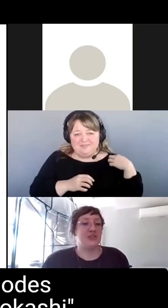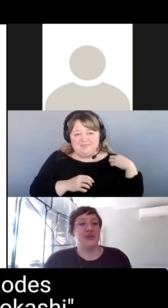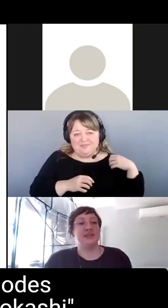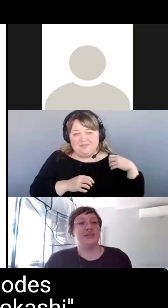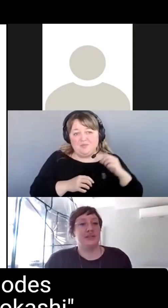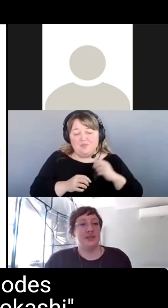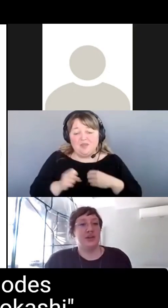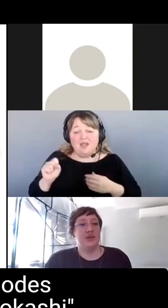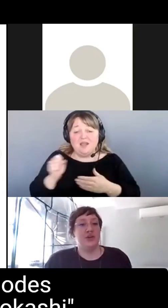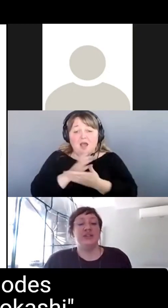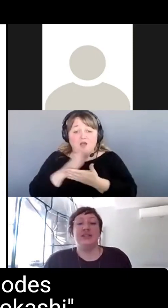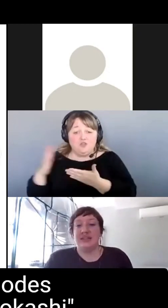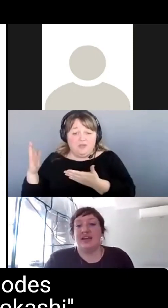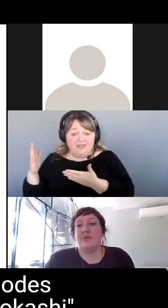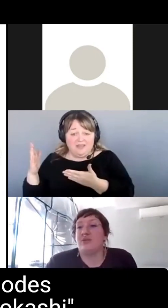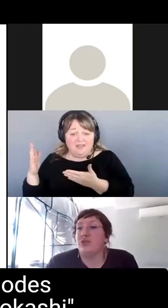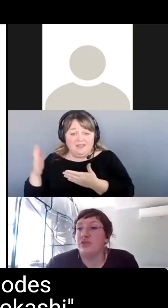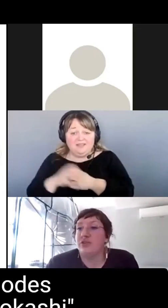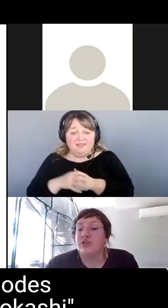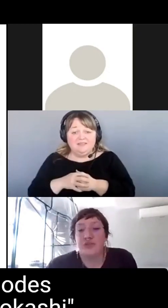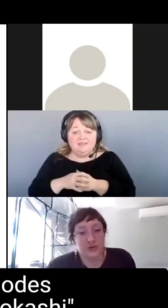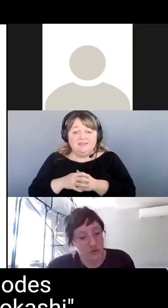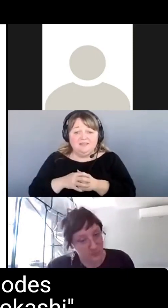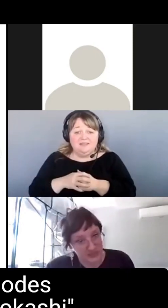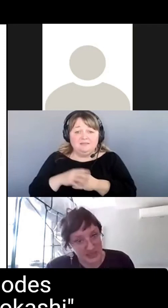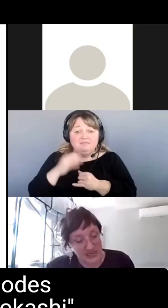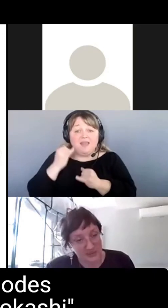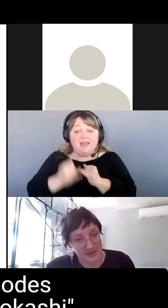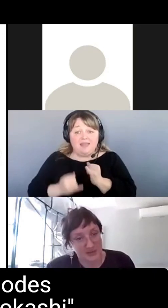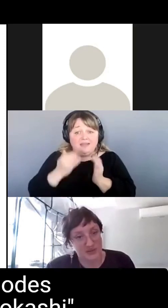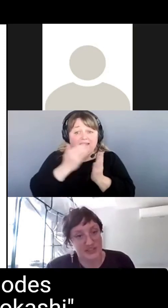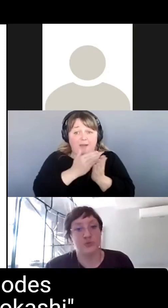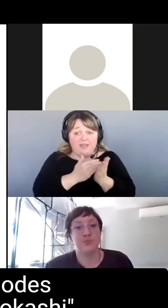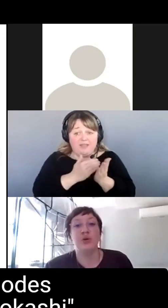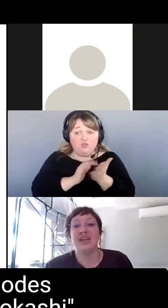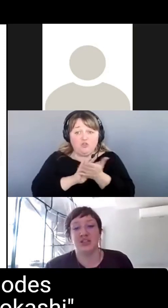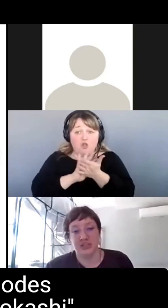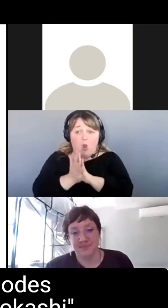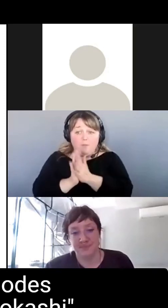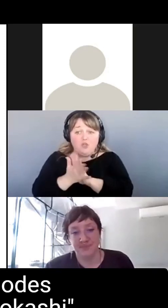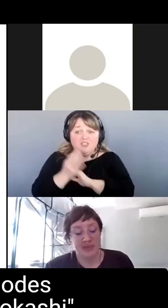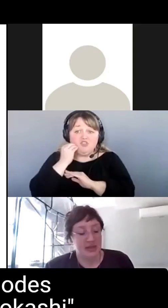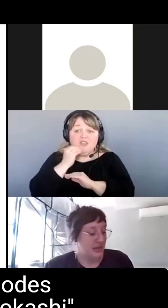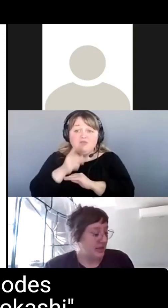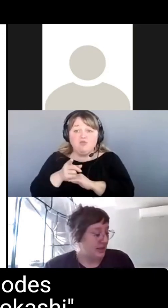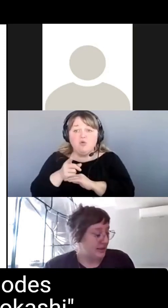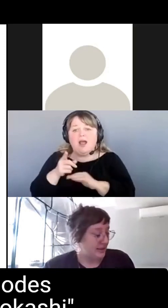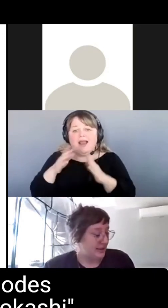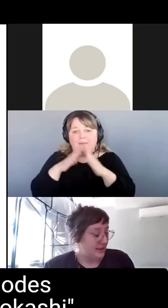Par la suite, une des dernières méthodes de compostage à la maison, c'est le bokashi.